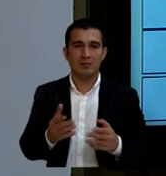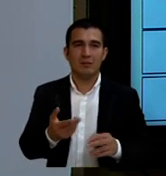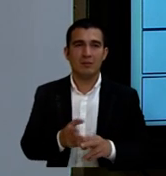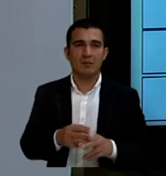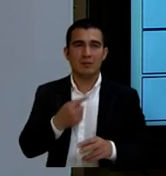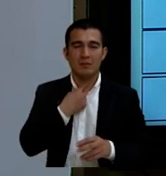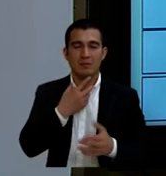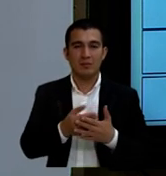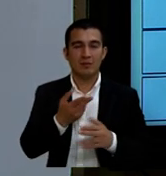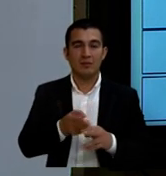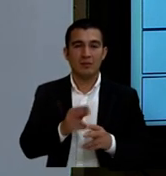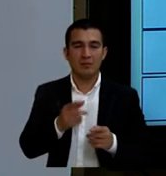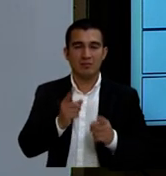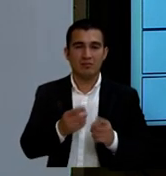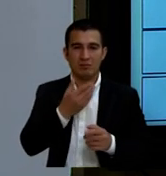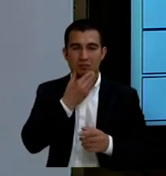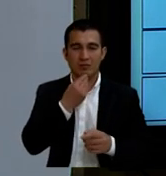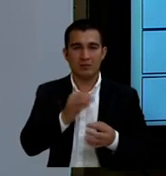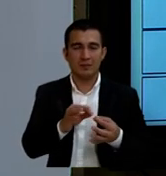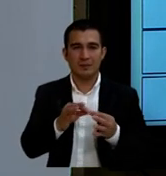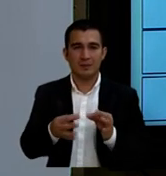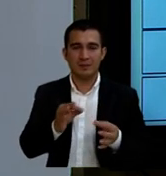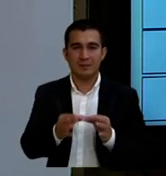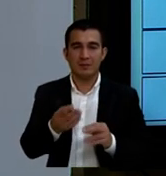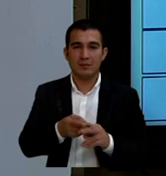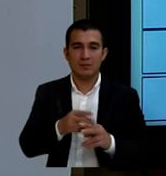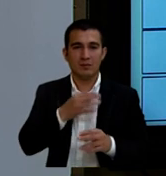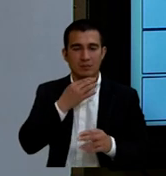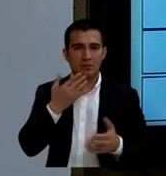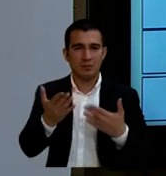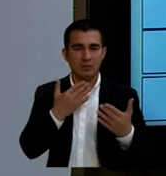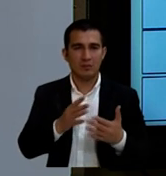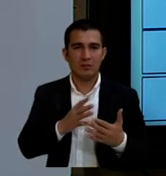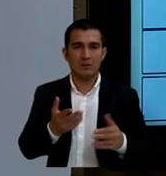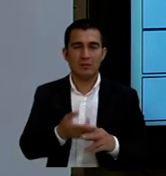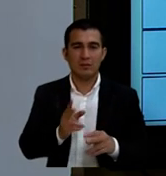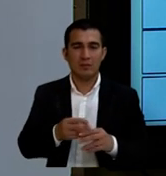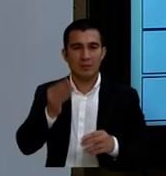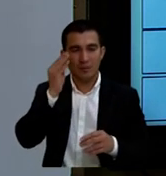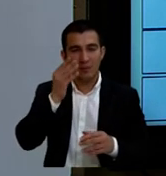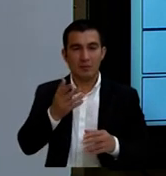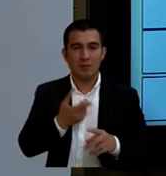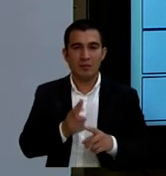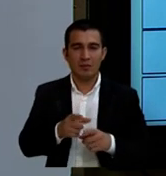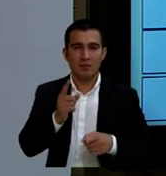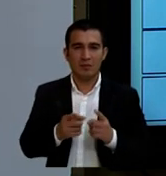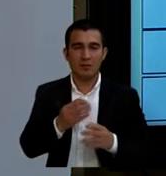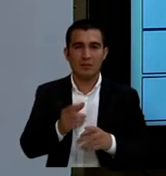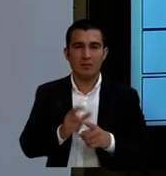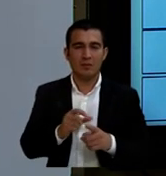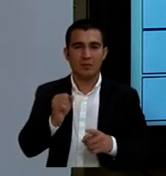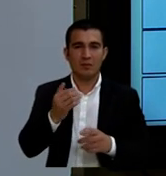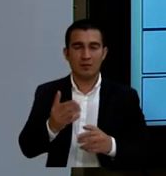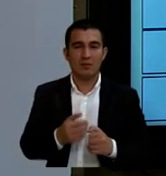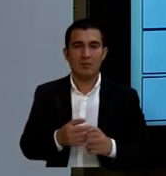Nutqning ifodaliligi haqida biz avvalgi darslarimizda ko'p gaplashgan edik. Ifodalilik badiiy nutqning zaruriy sharti